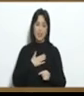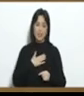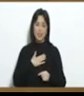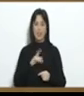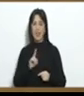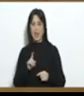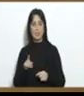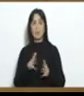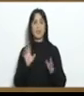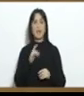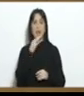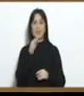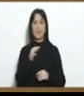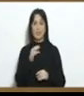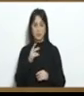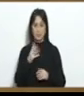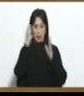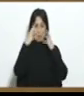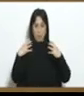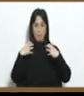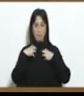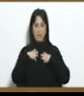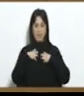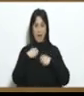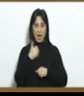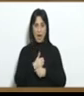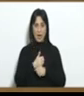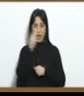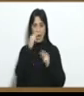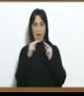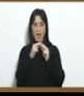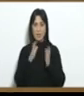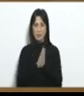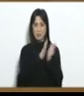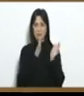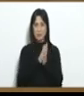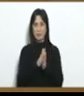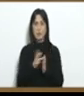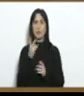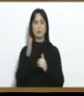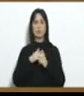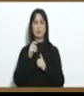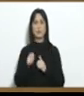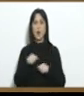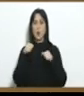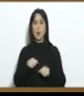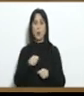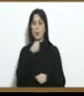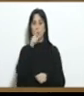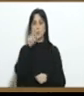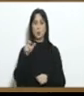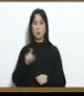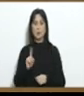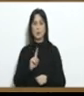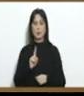რაღაცა იმეტი რა გითხრათ პატრიარქი და ეკლესია შეურაც ყვეს და ყველა მიიღოს თავისი რისი უფლებაც არა აქვს ჟურნალისტები